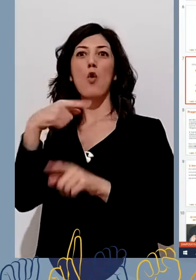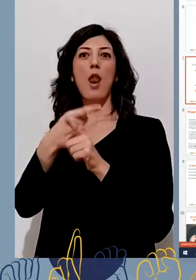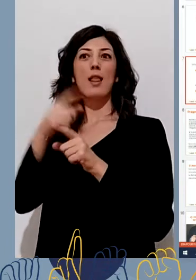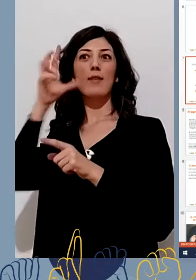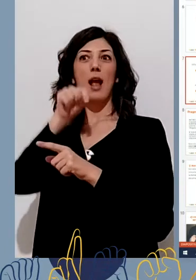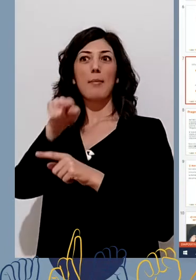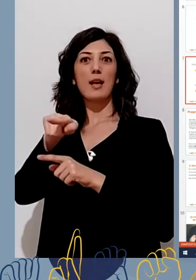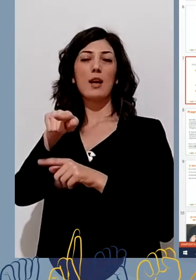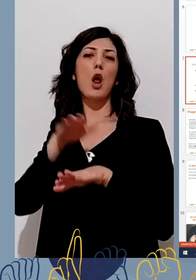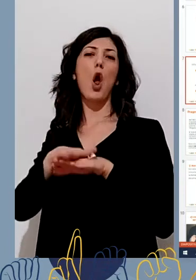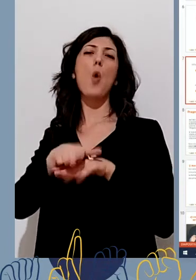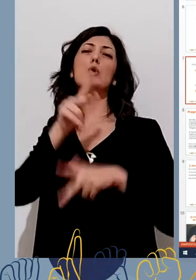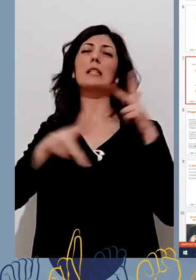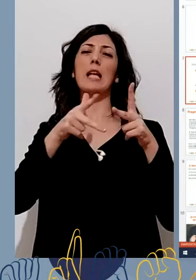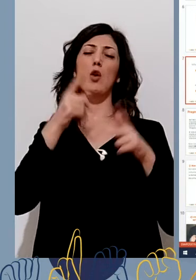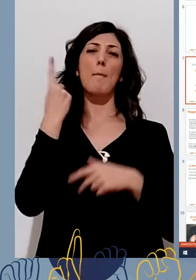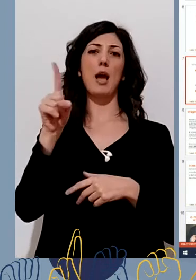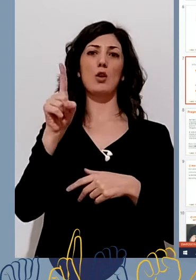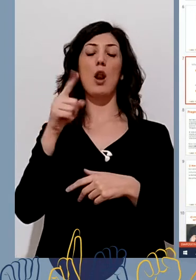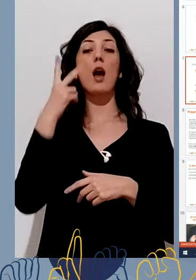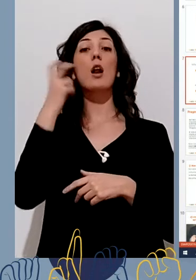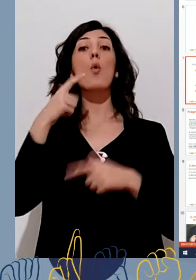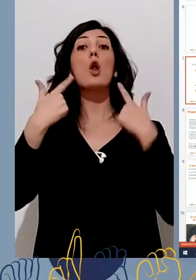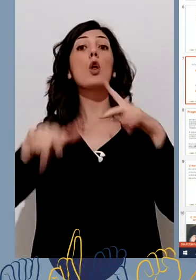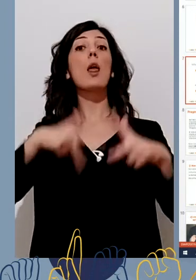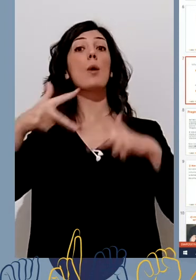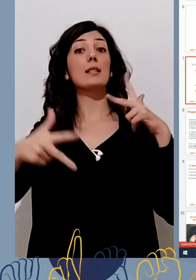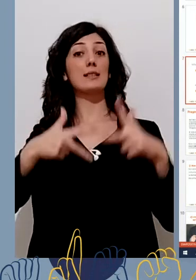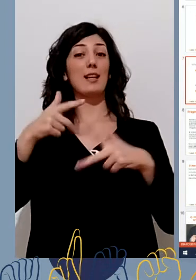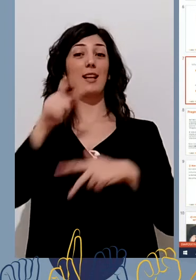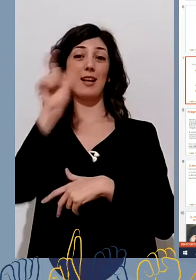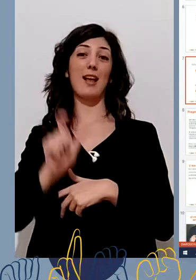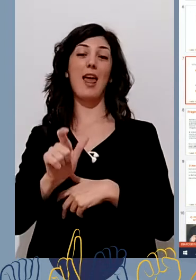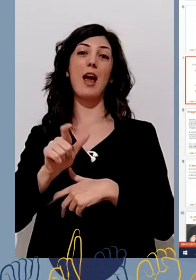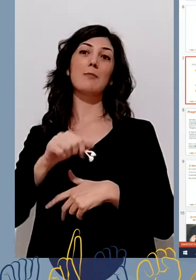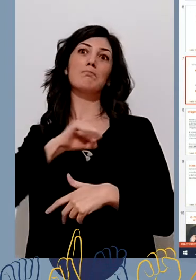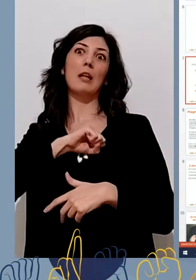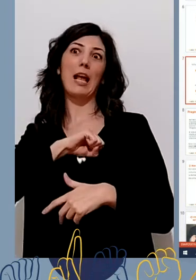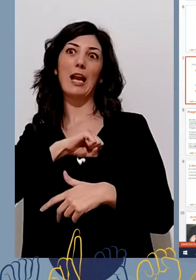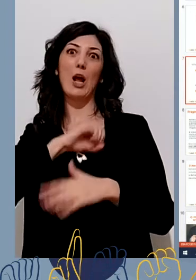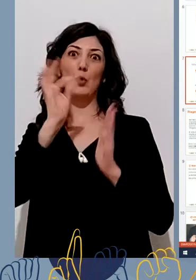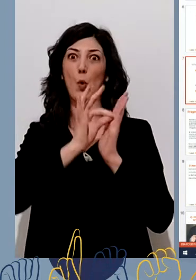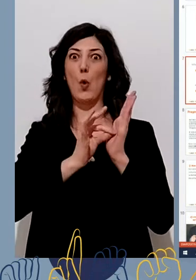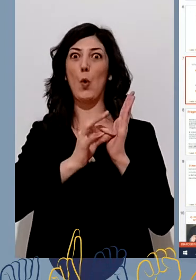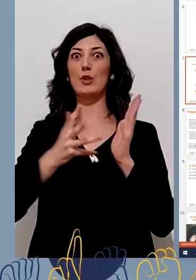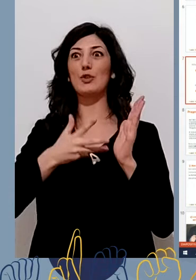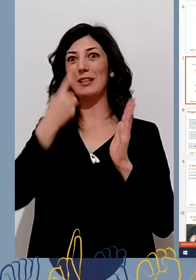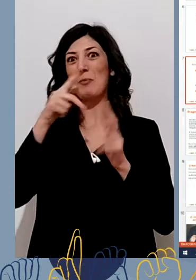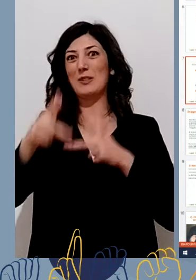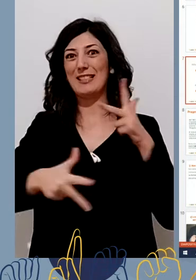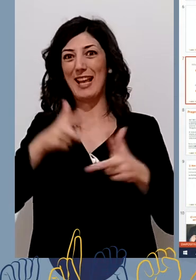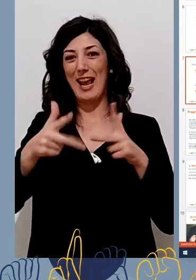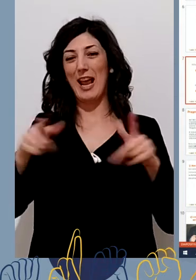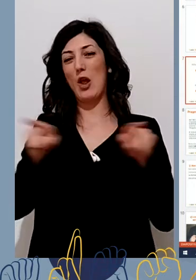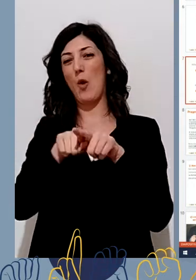Per quanto riguarda la lingua dei segni italiana, ovviamente penso che i codici li abbiamo ovviamente sotto forma di segni, così come la lingua